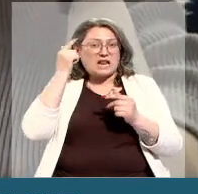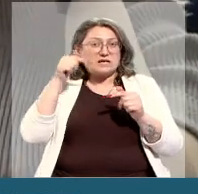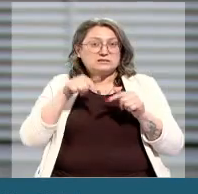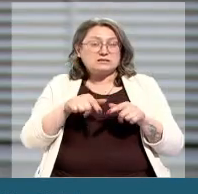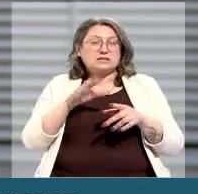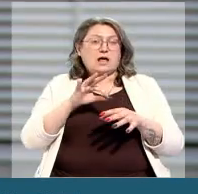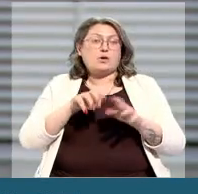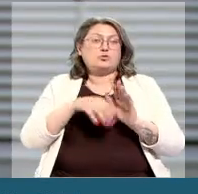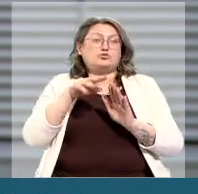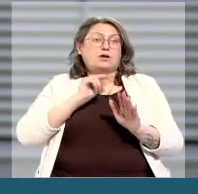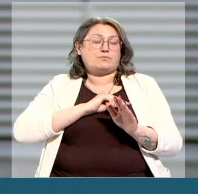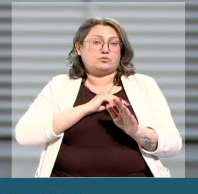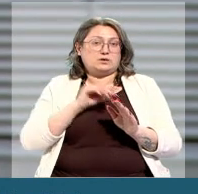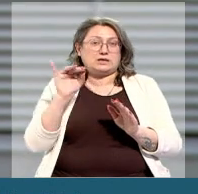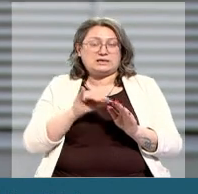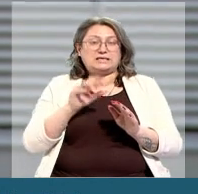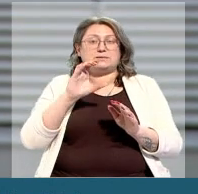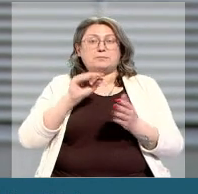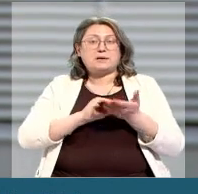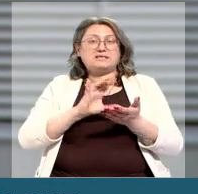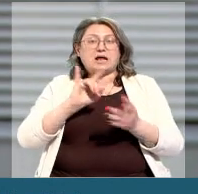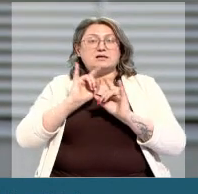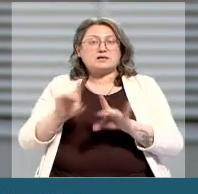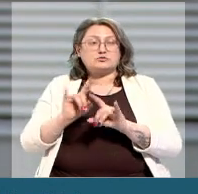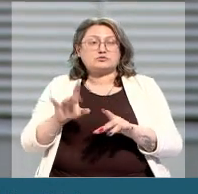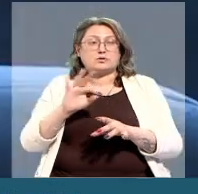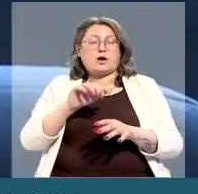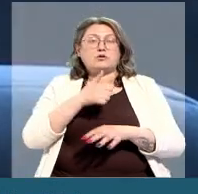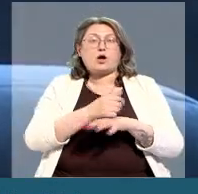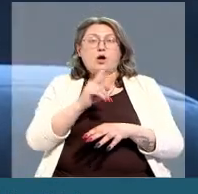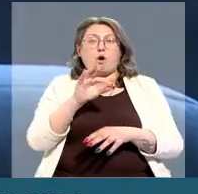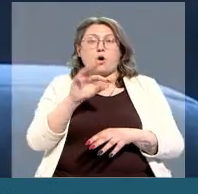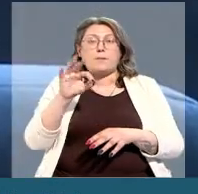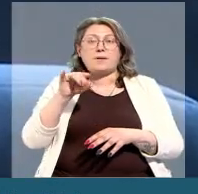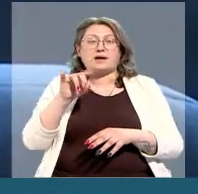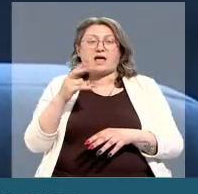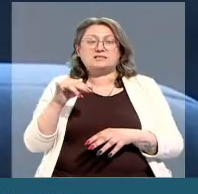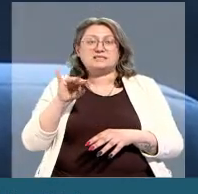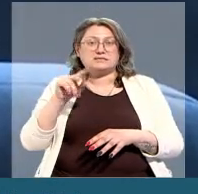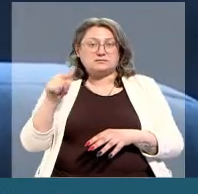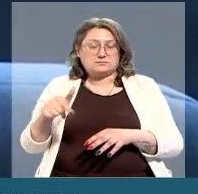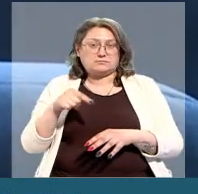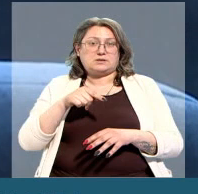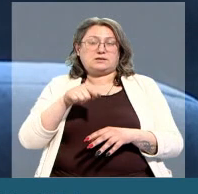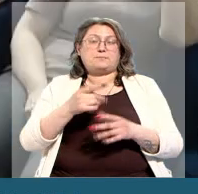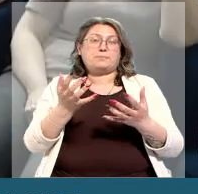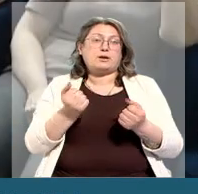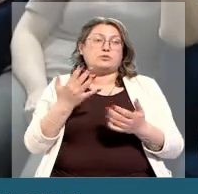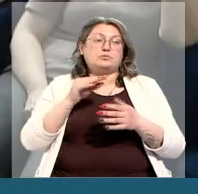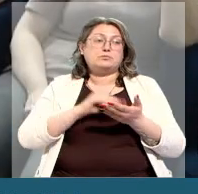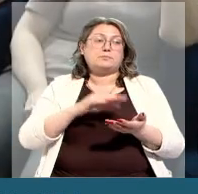для оптимизации работы. Кроме того, пресс-секретарям расскажут об основах копирайтинга. Отметим, что в обучении приняли участие около